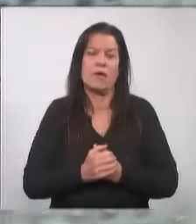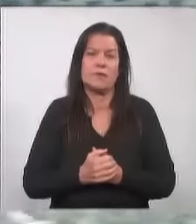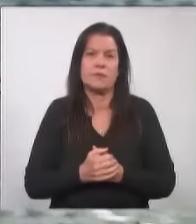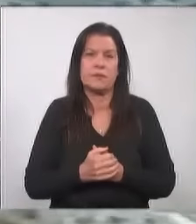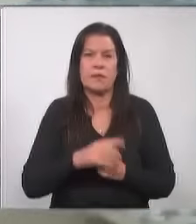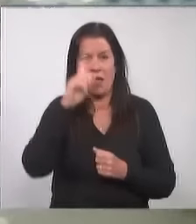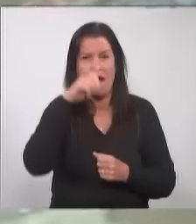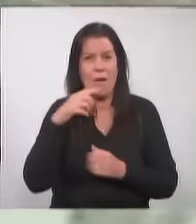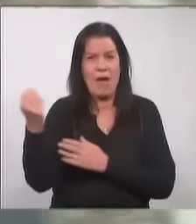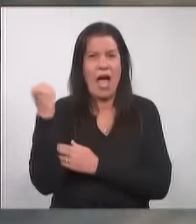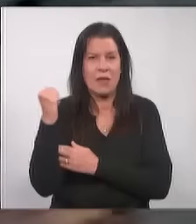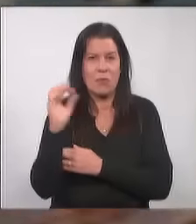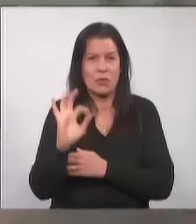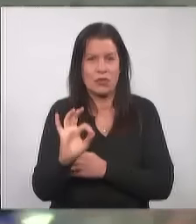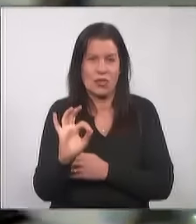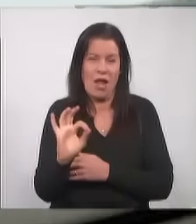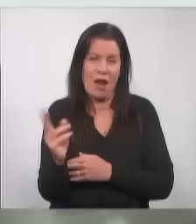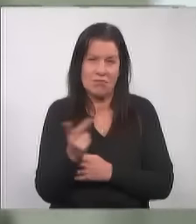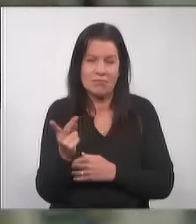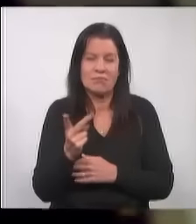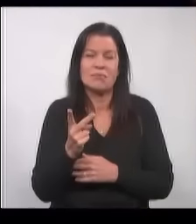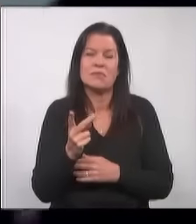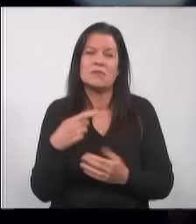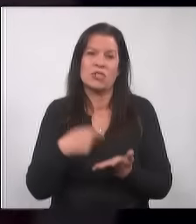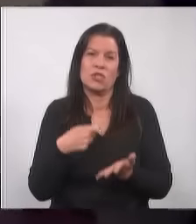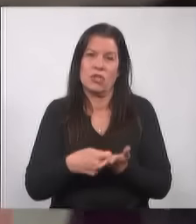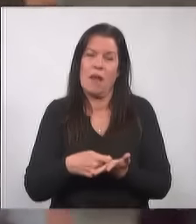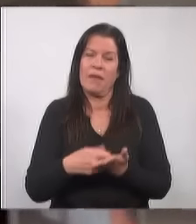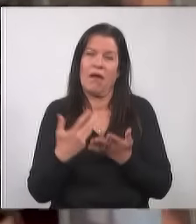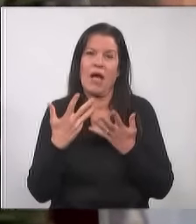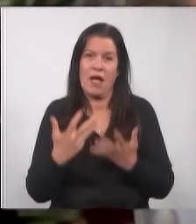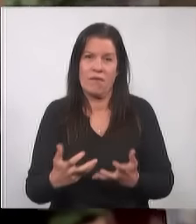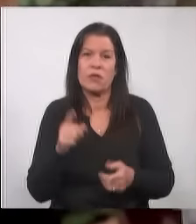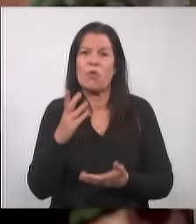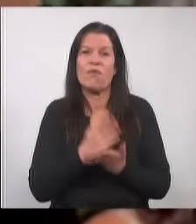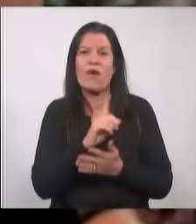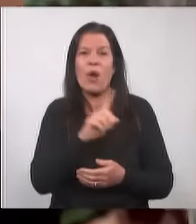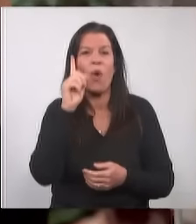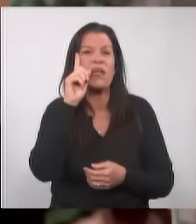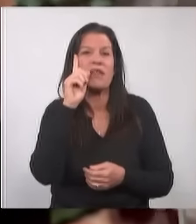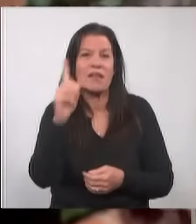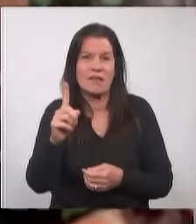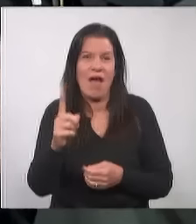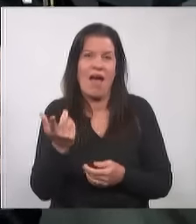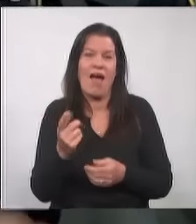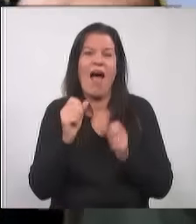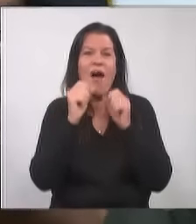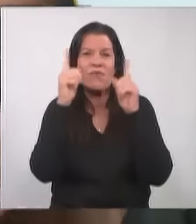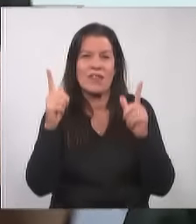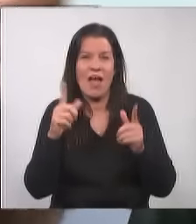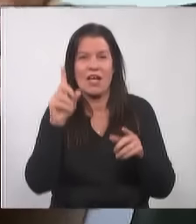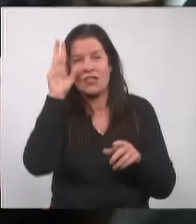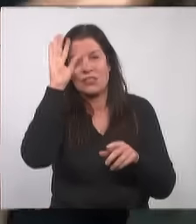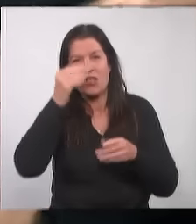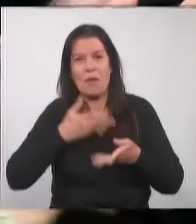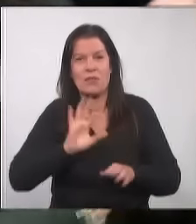אורל וליאל משלם את המחיר הכבד ביותר. הוא כבר לא ידע לעולם על ההפתעה שתכנן לו בנו. אבל